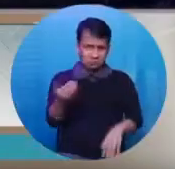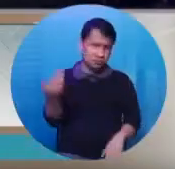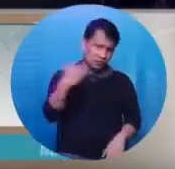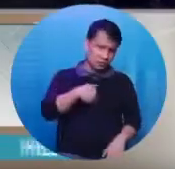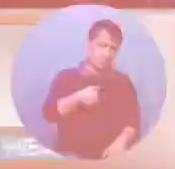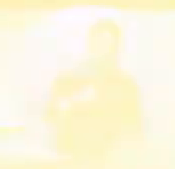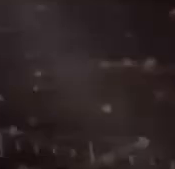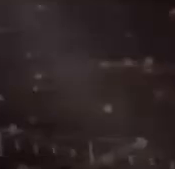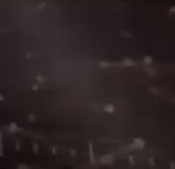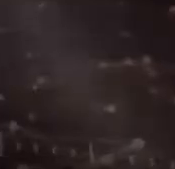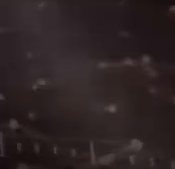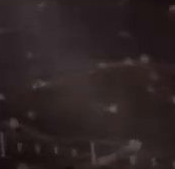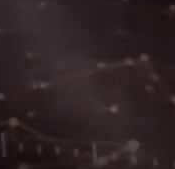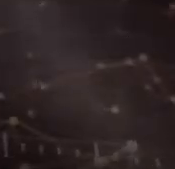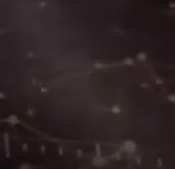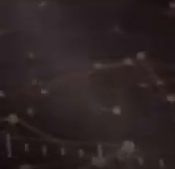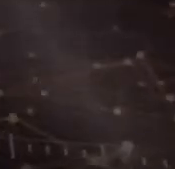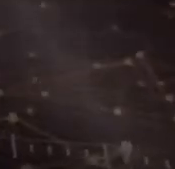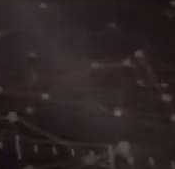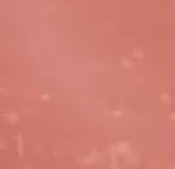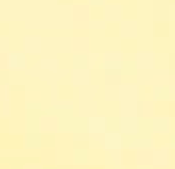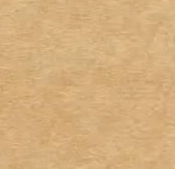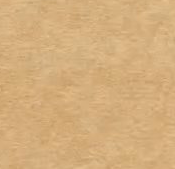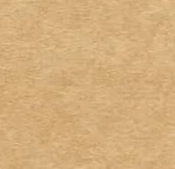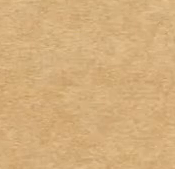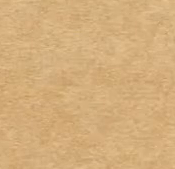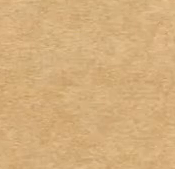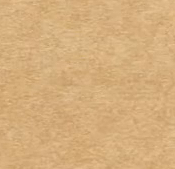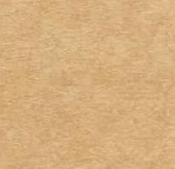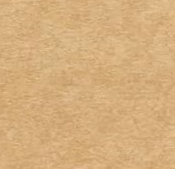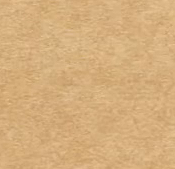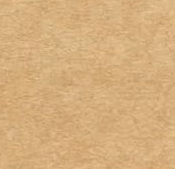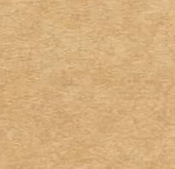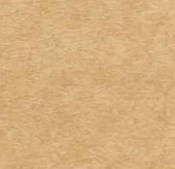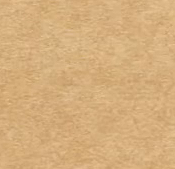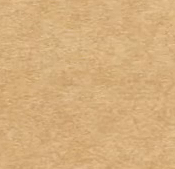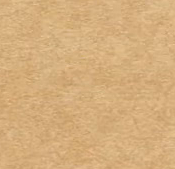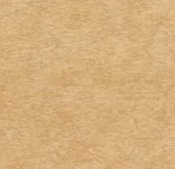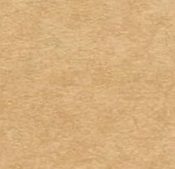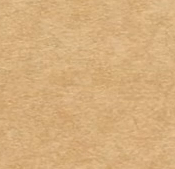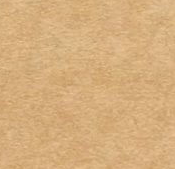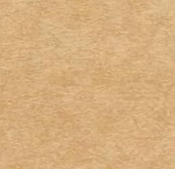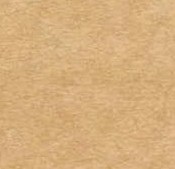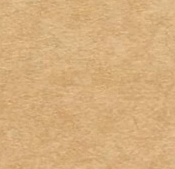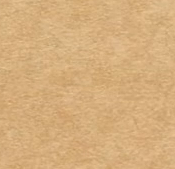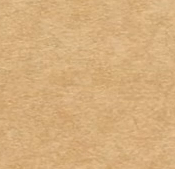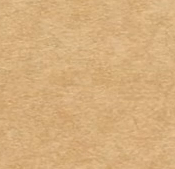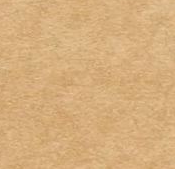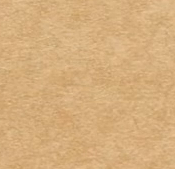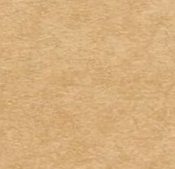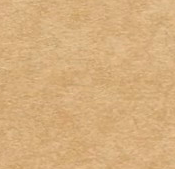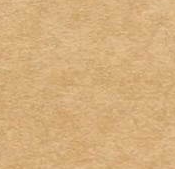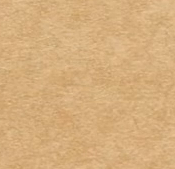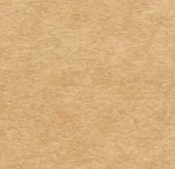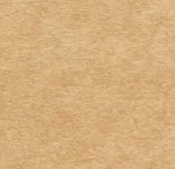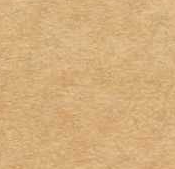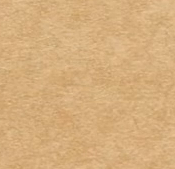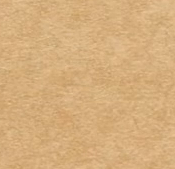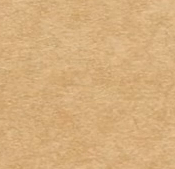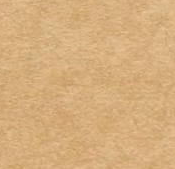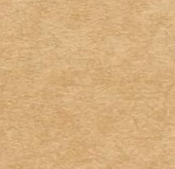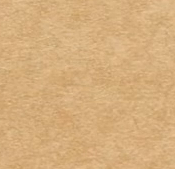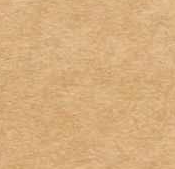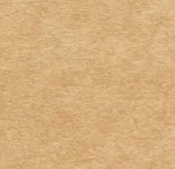kami para sa inyo. Rapitulpo, isang taong hindi ka iiwanan. Basta nasa tama ka, ilalabang ka ng patayon. Kahit